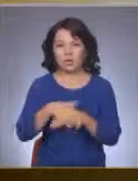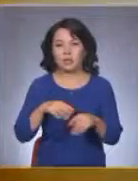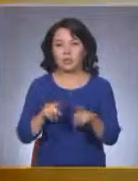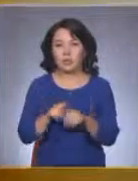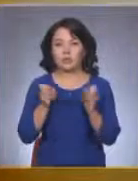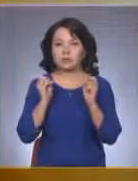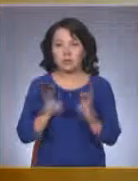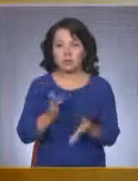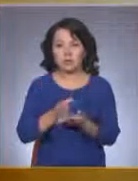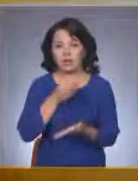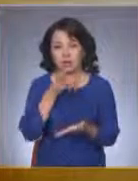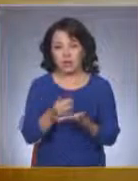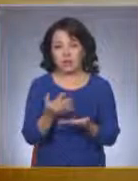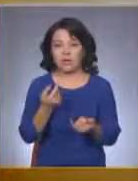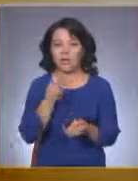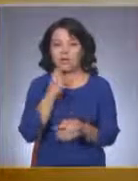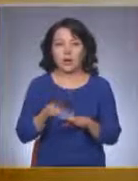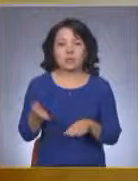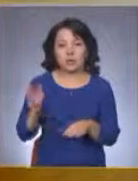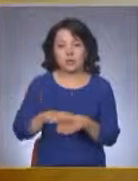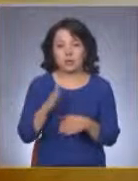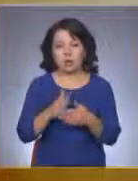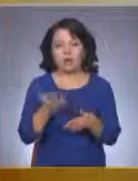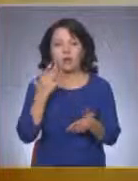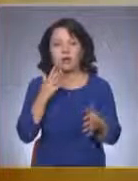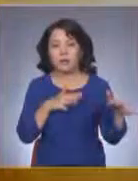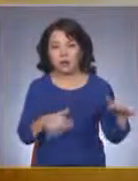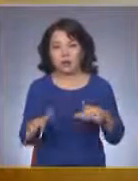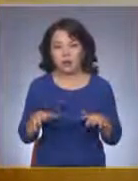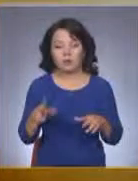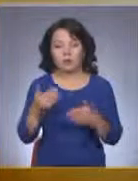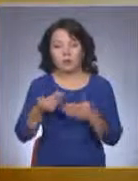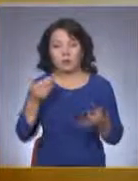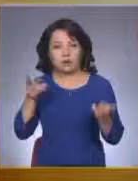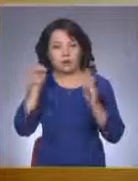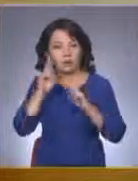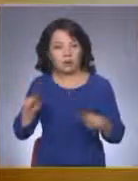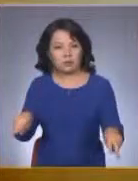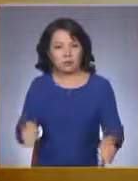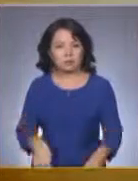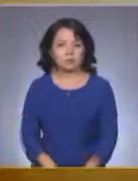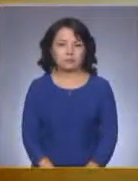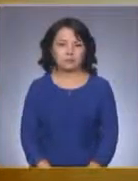төнер қауіп көп. Ең қиыны көшкін қашан боларын алдын ала болжау мүмкін емес.